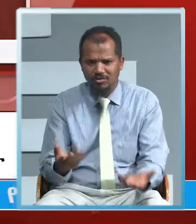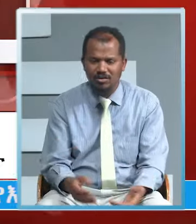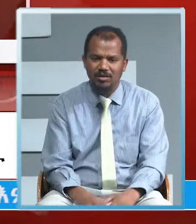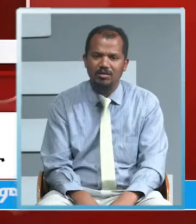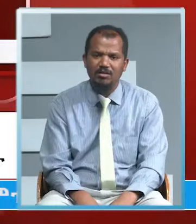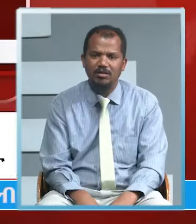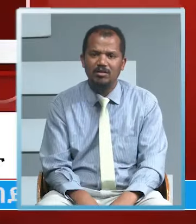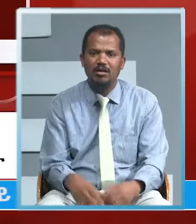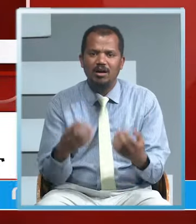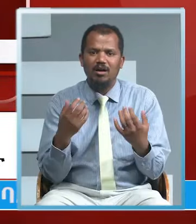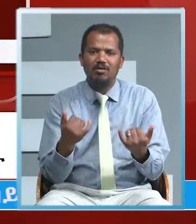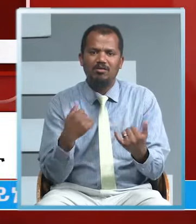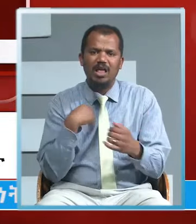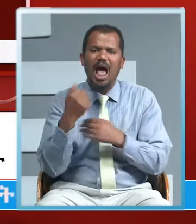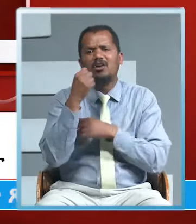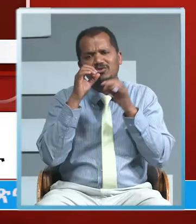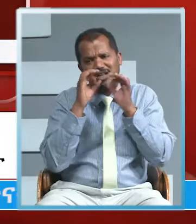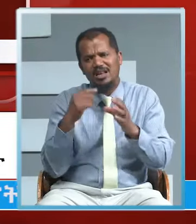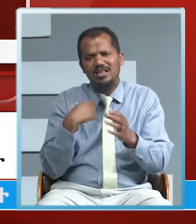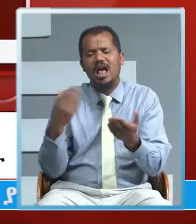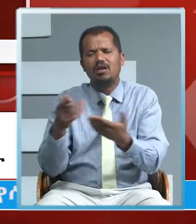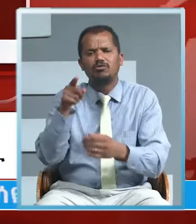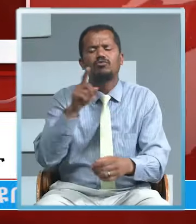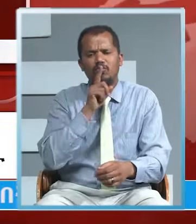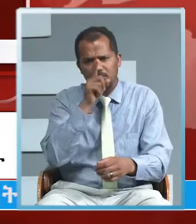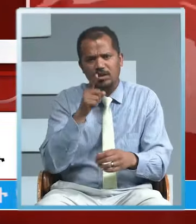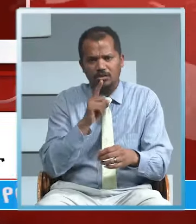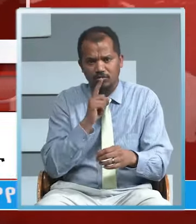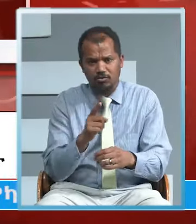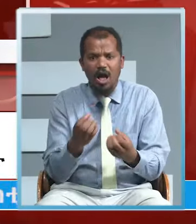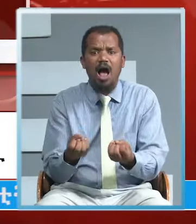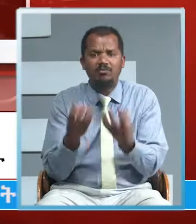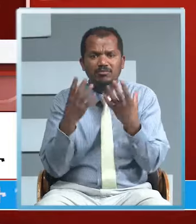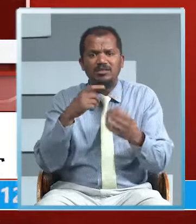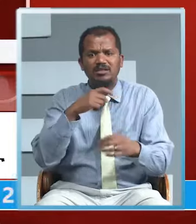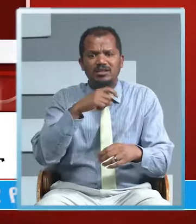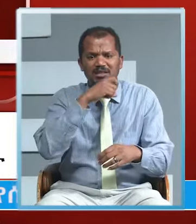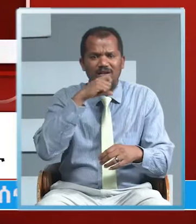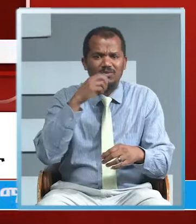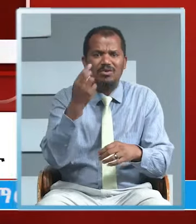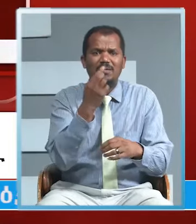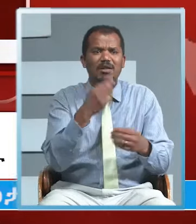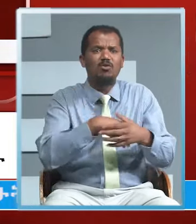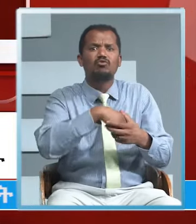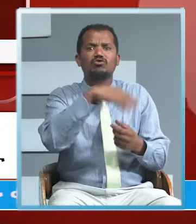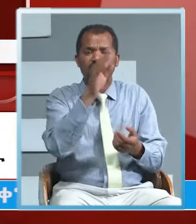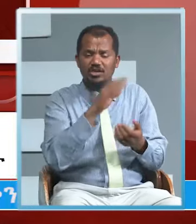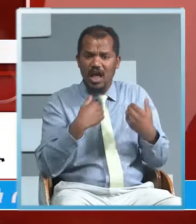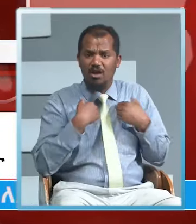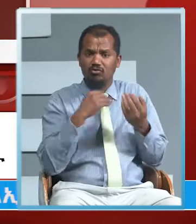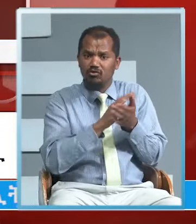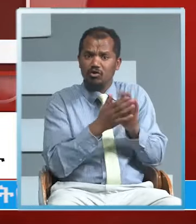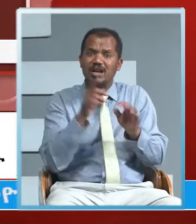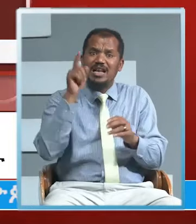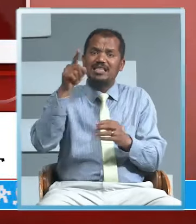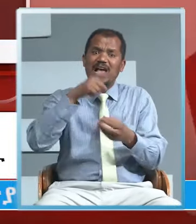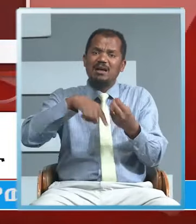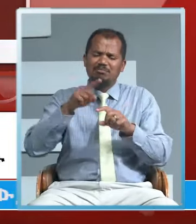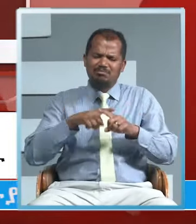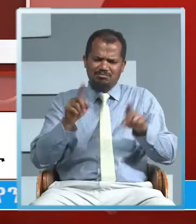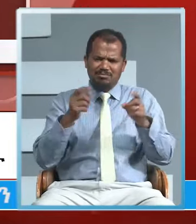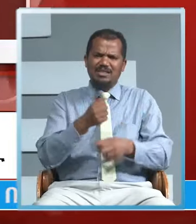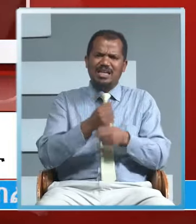ምንም አቅሙ ስለሌለን አላስተናገድናቸው እውነታቸው ነው። አብዛኛዎቹ ከድርቁ ቀበሌ ውጭ ባሉ ቀበሌዎች ላይ ስለሆነ እነዚያ አካባቢም